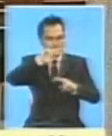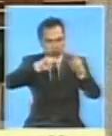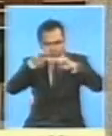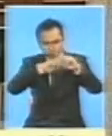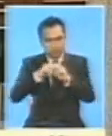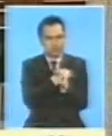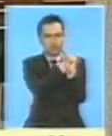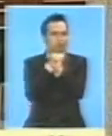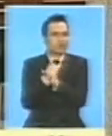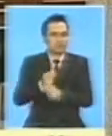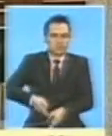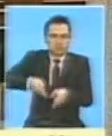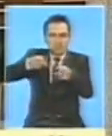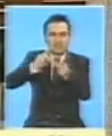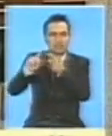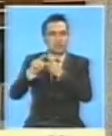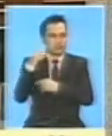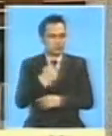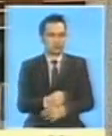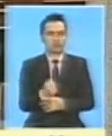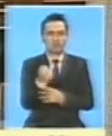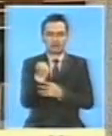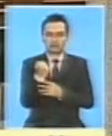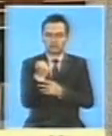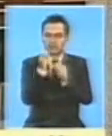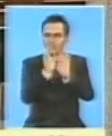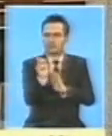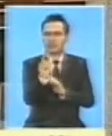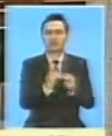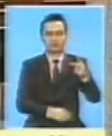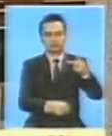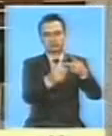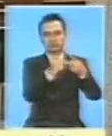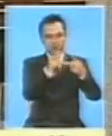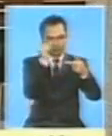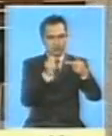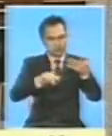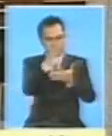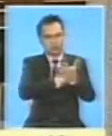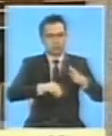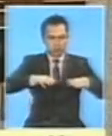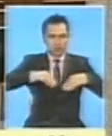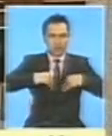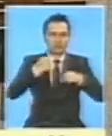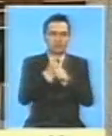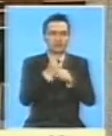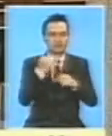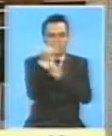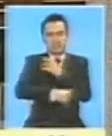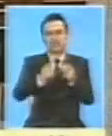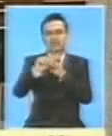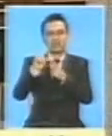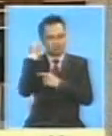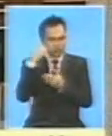อาวุธมีอะไรก็แล้วแต่อีกอันคืออำนาจการรบที่ไม่มีตัวตนก็คือเรามีศักยภาพที่เข้มแข็งได้รับการยอมรับเมื่อเรามีศักยภา